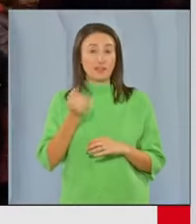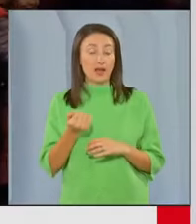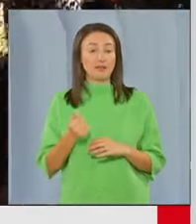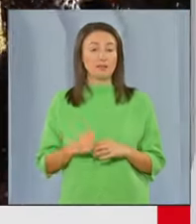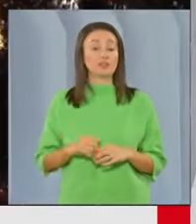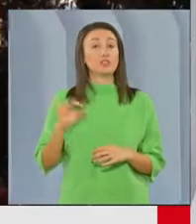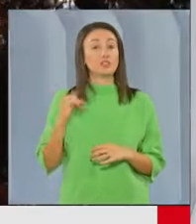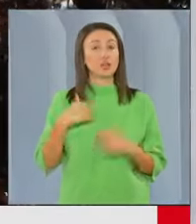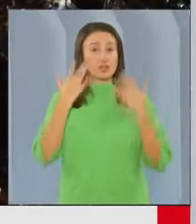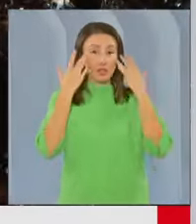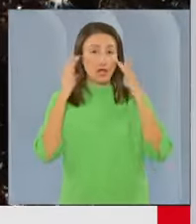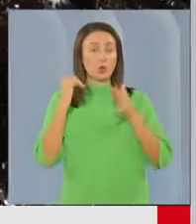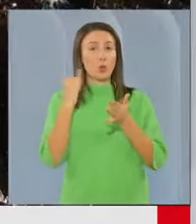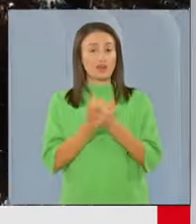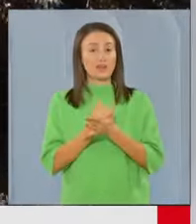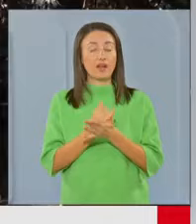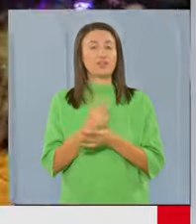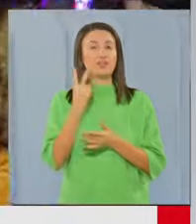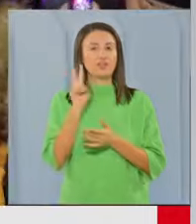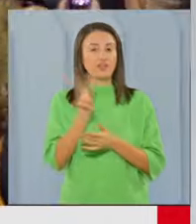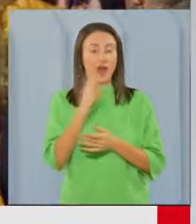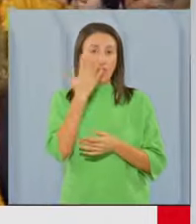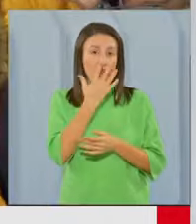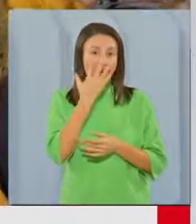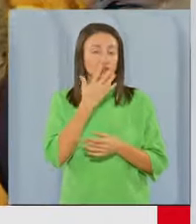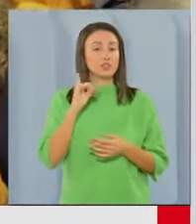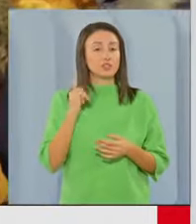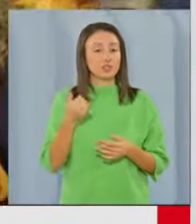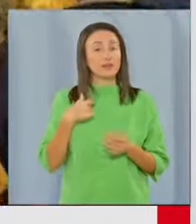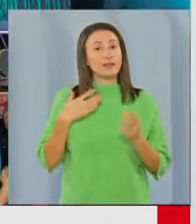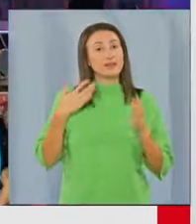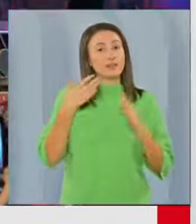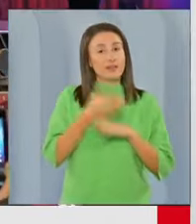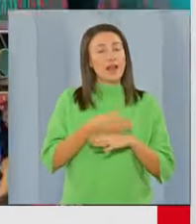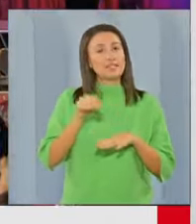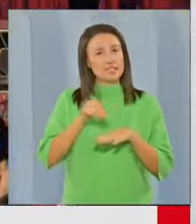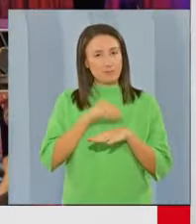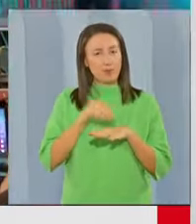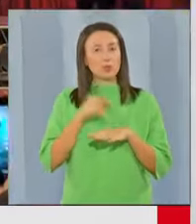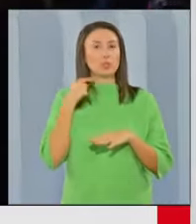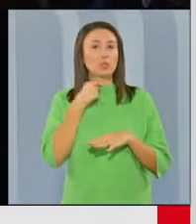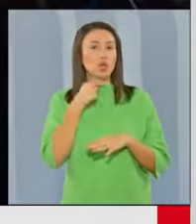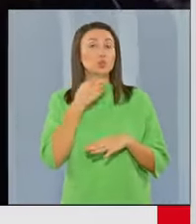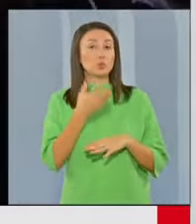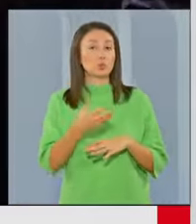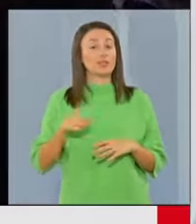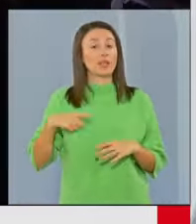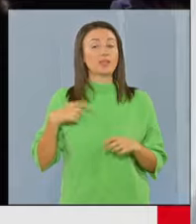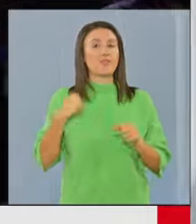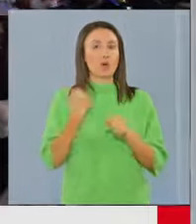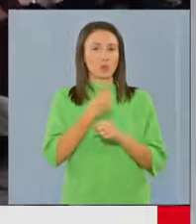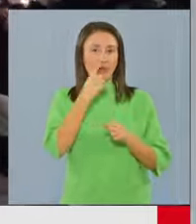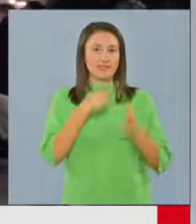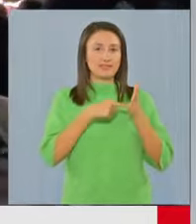numai și cadouri într adevăr legate de Black Friday dar chiar și intrarea asta în spiritul Crăciunului este făcută de